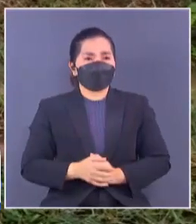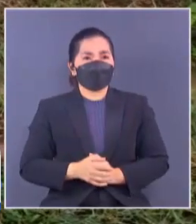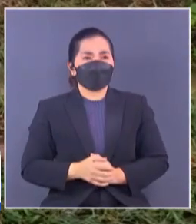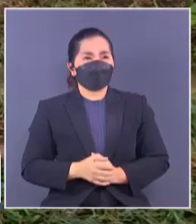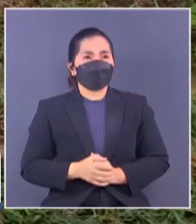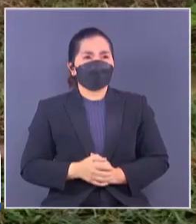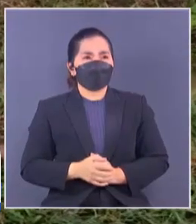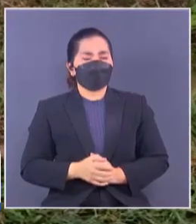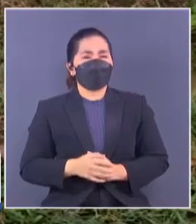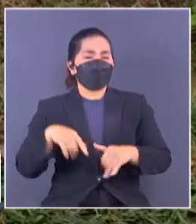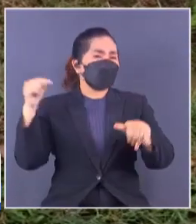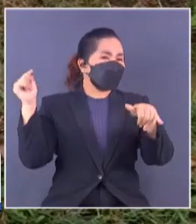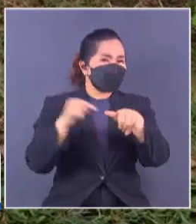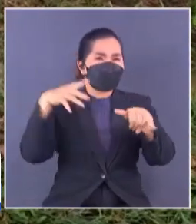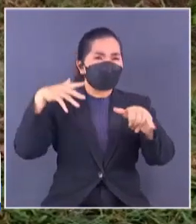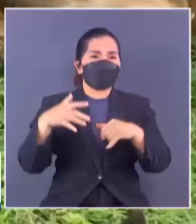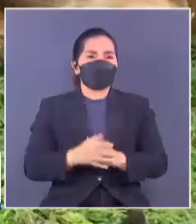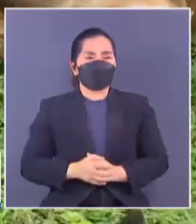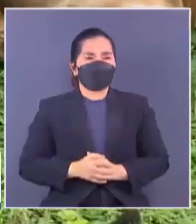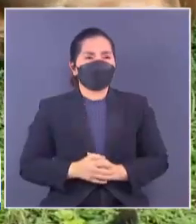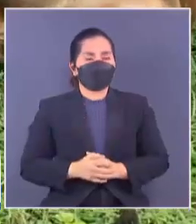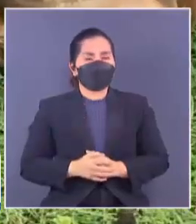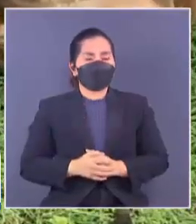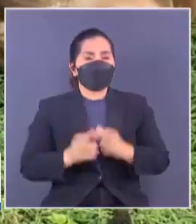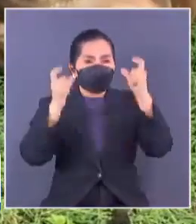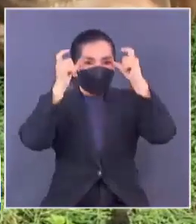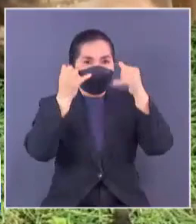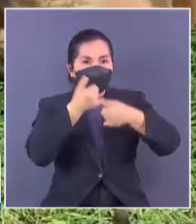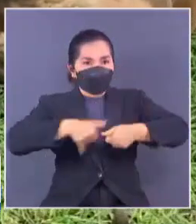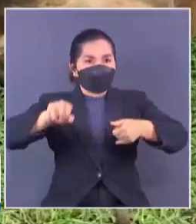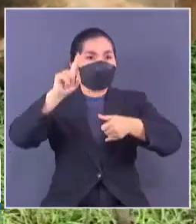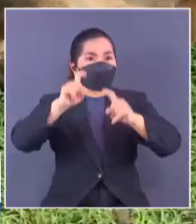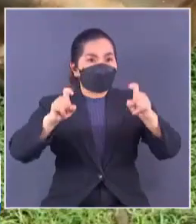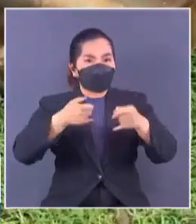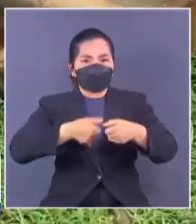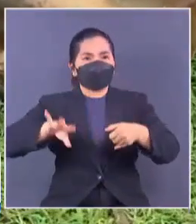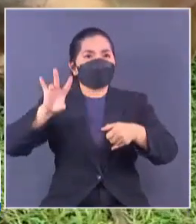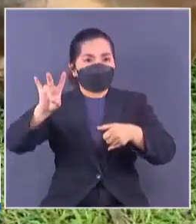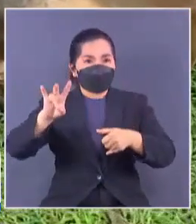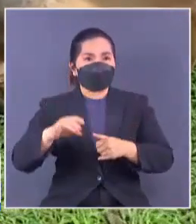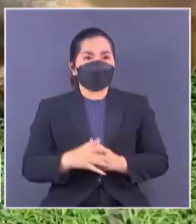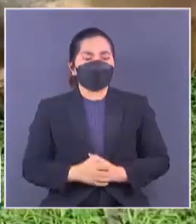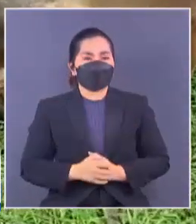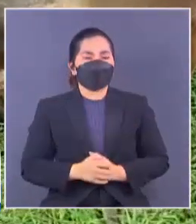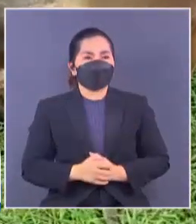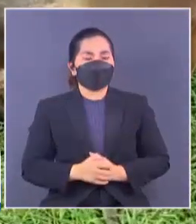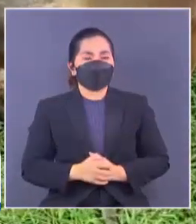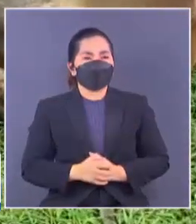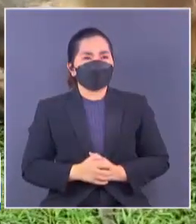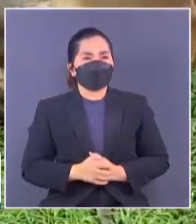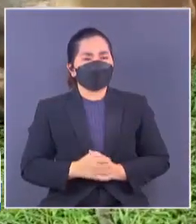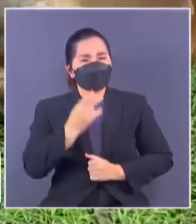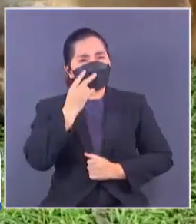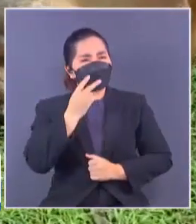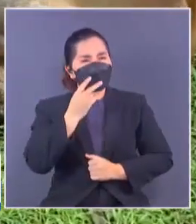ที่นั่นเกิดเหตุฟ้าผ่าลงมาและมีฝูงวัวที่อยู่ใต้ต้นไม้เนี่ยตายไป7ตัวพร้อมๆกันเลยนะครับเนี่ยฮะเหตุ